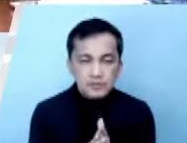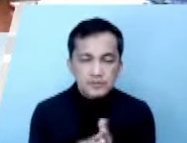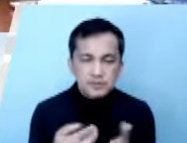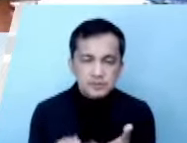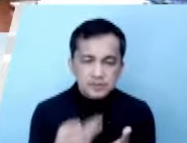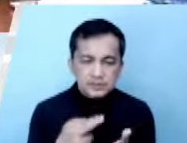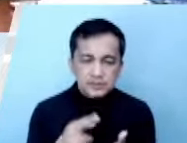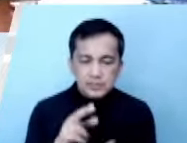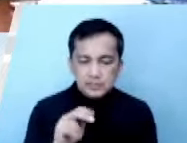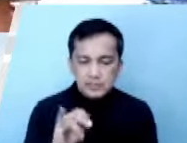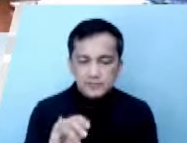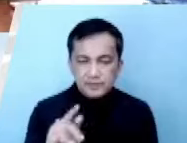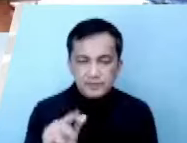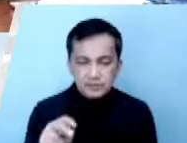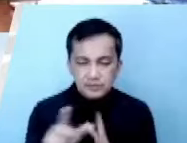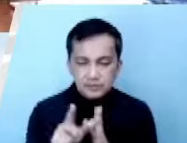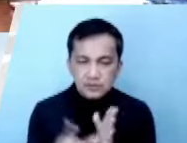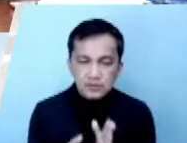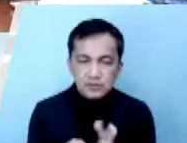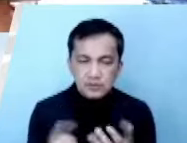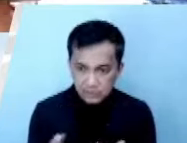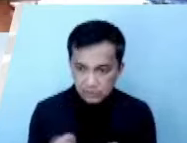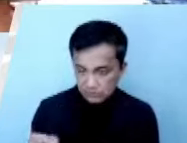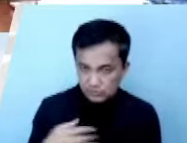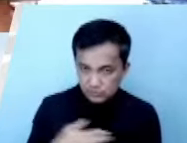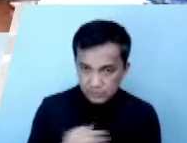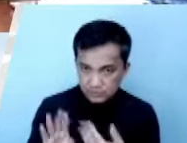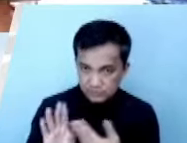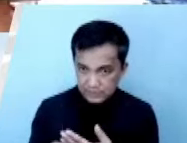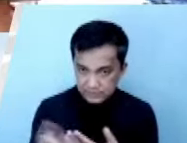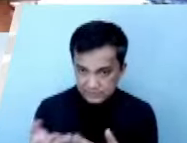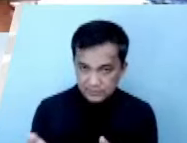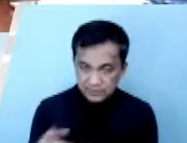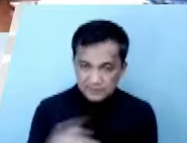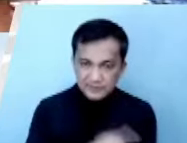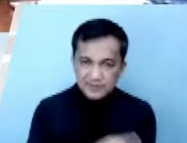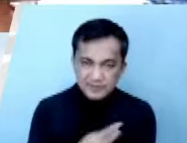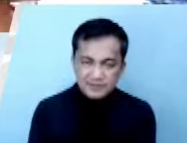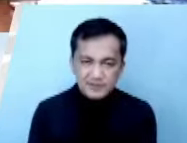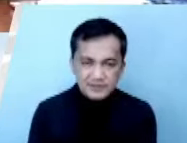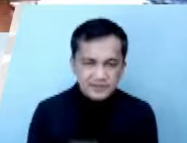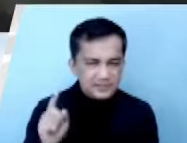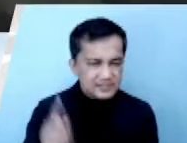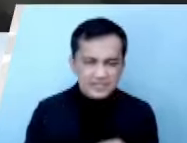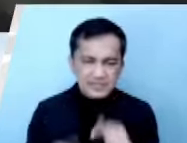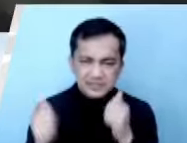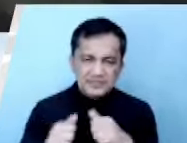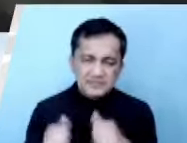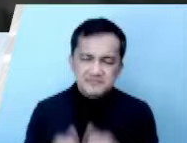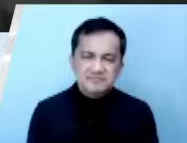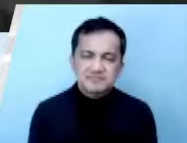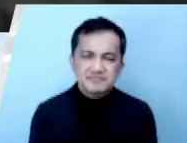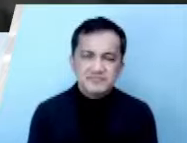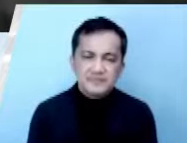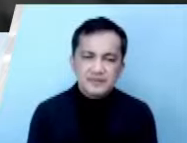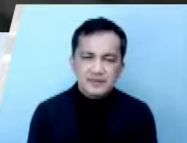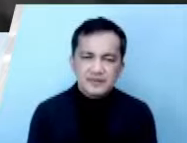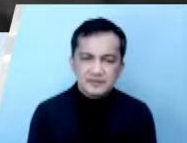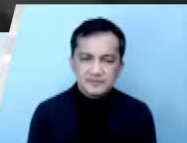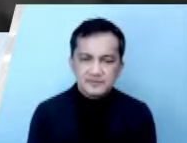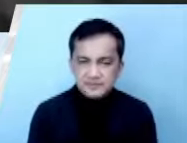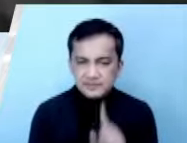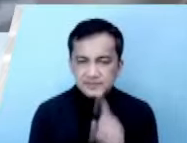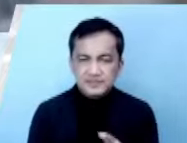law. Tapos ngayon, gusto nila ibalik sa inyo yung power. We cannot agree to that talaga. Tanong naman ni Senator